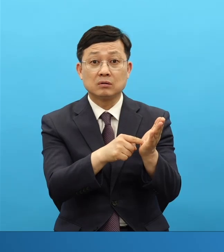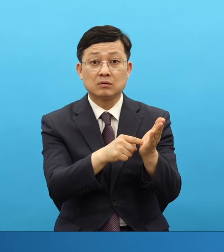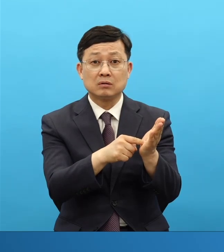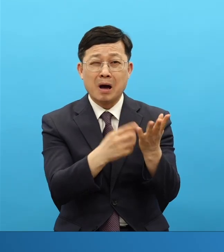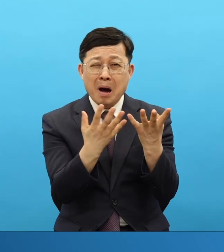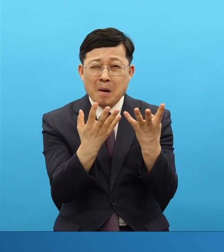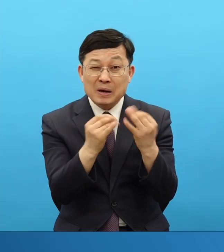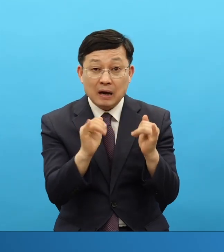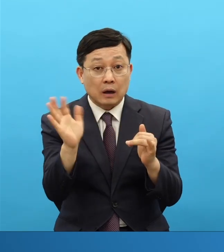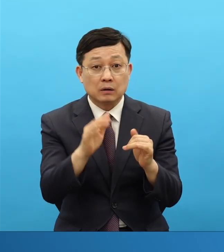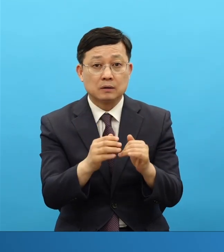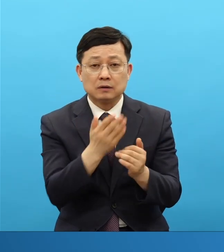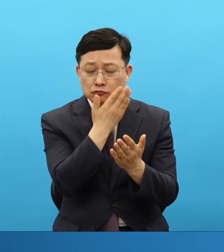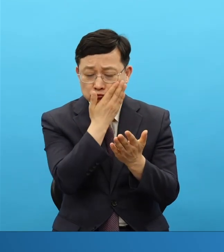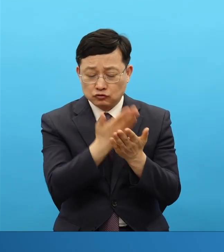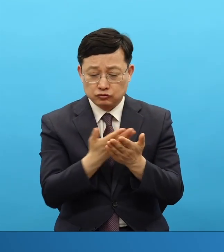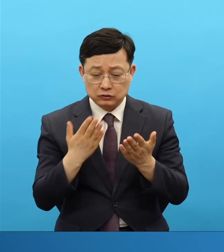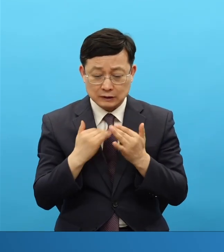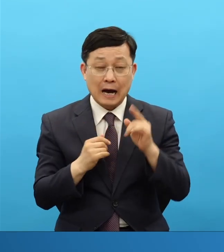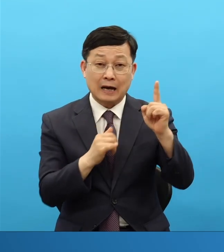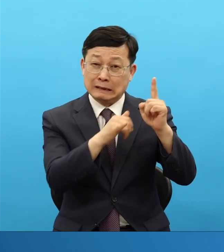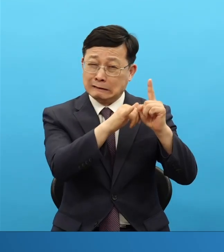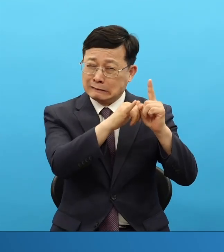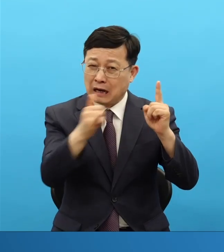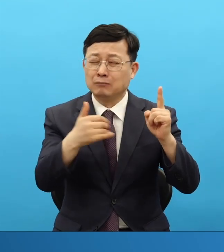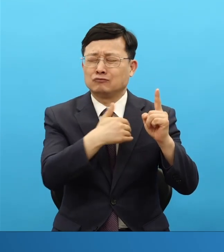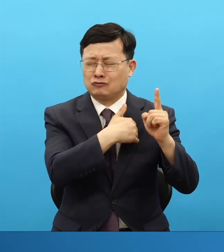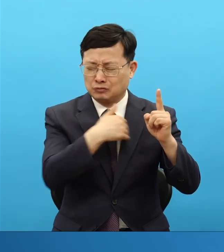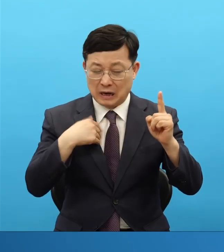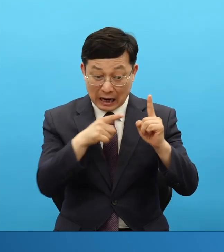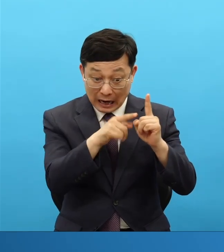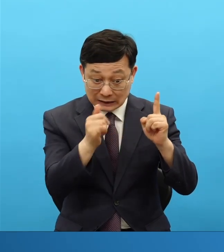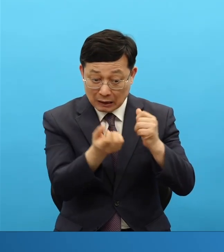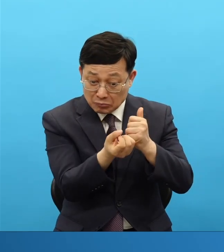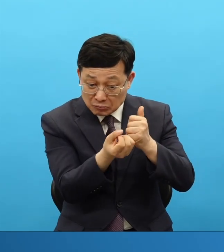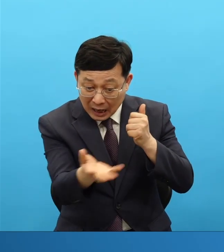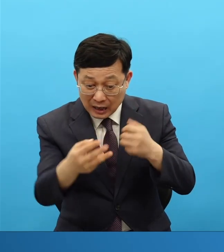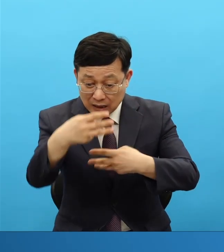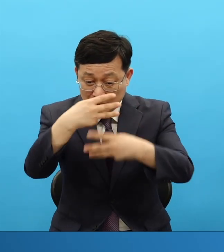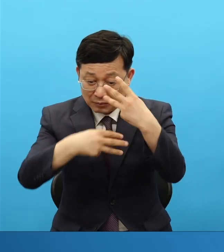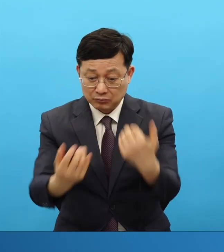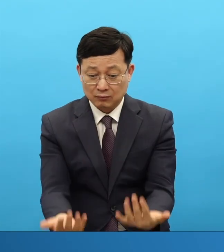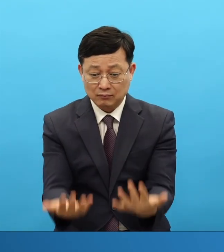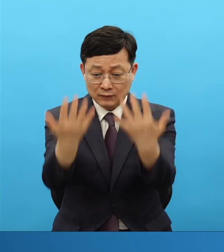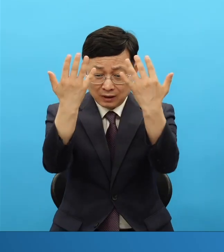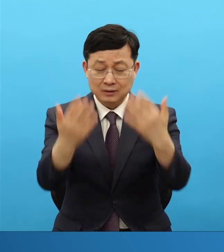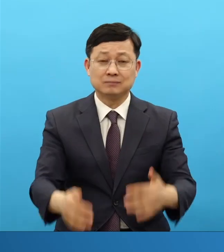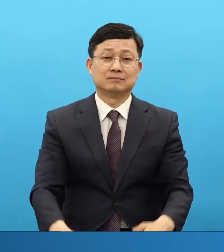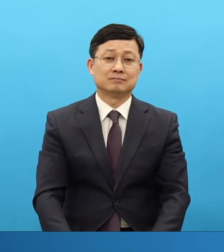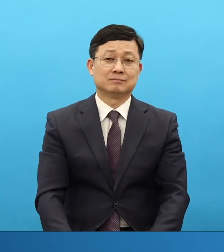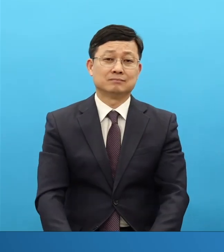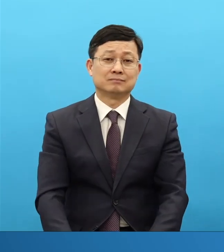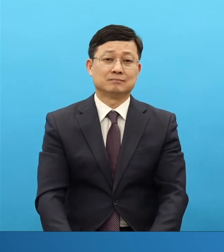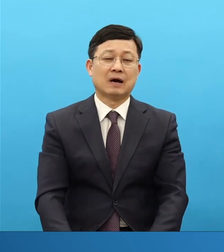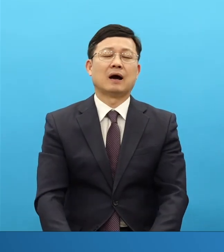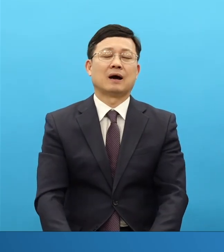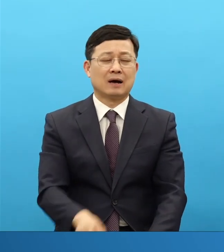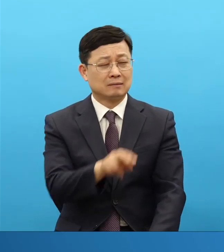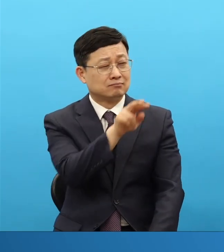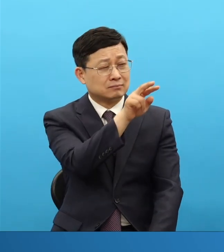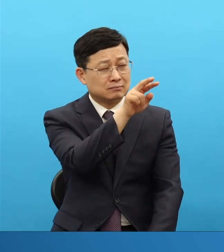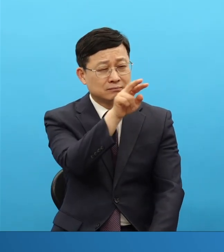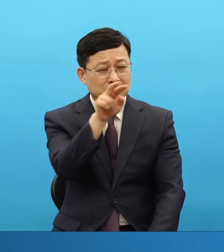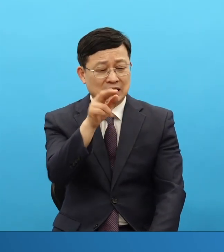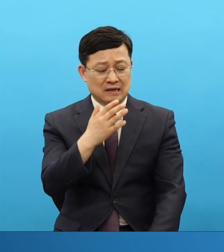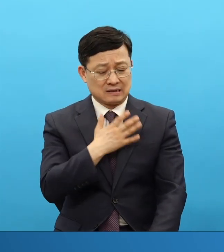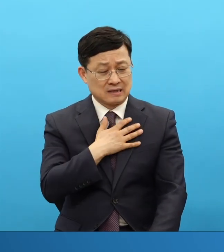한 명이 응답 받았는데 렘넌트가 살아났다. One church officer received answers, and the remnant was revived. 이게 내가 잡아야 될 언약입니다. And this